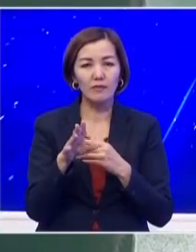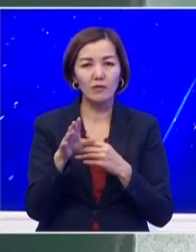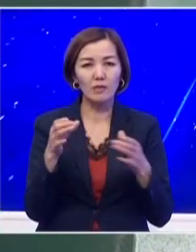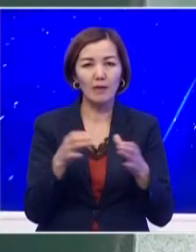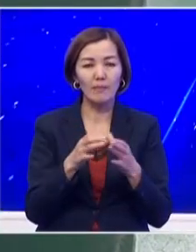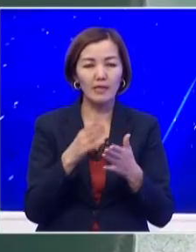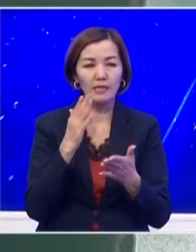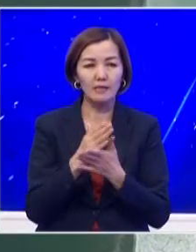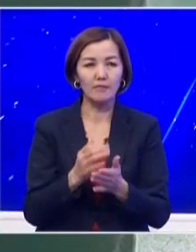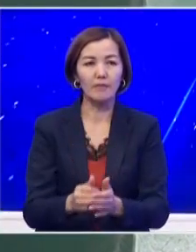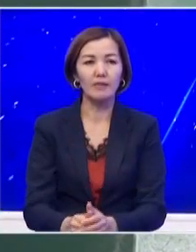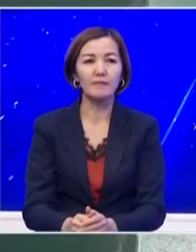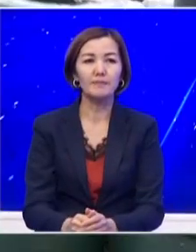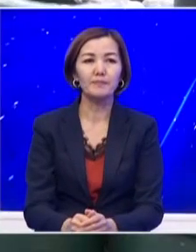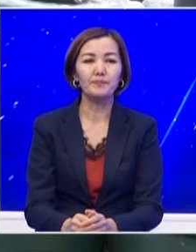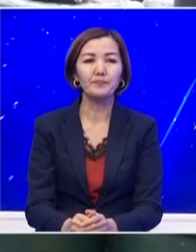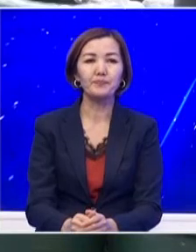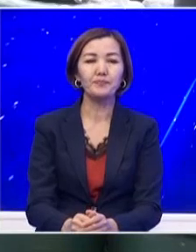Инвест өндірістік компаниясы бар.